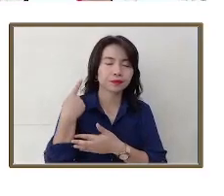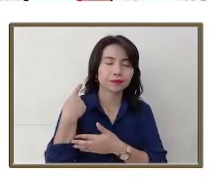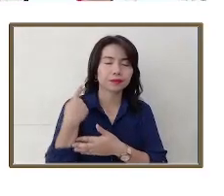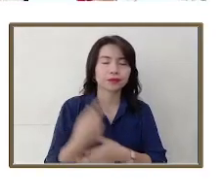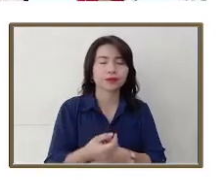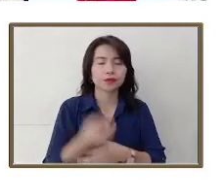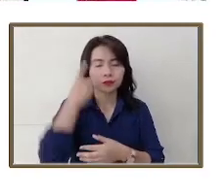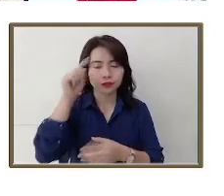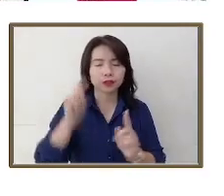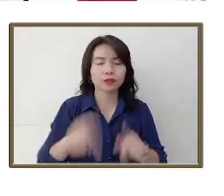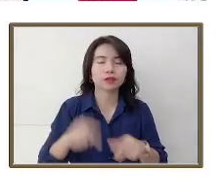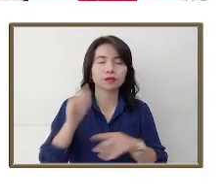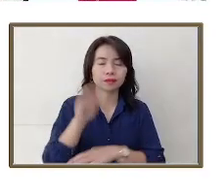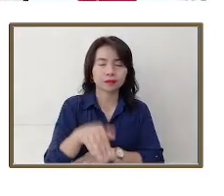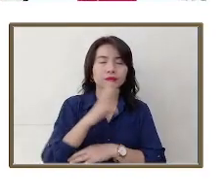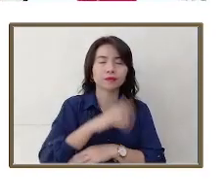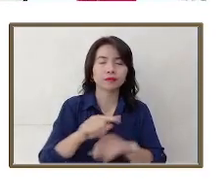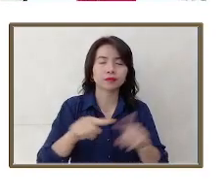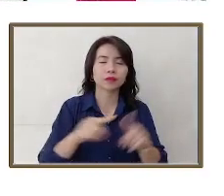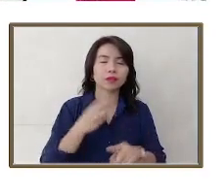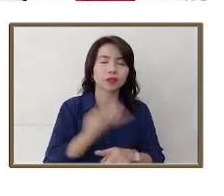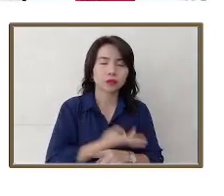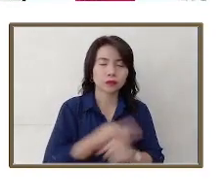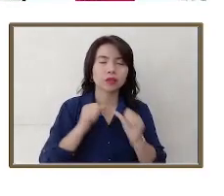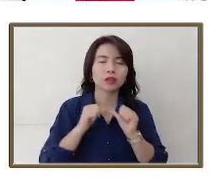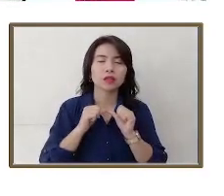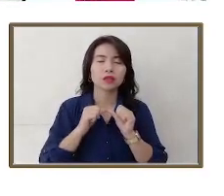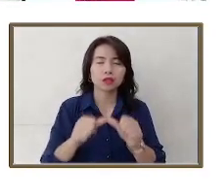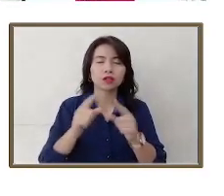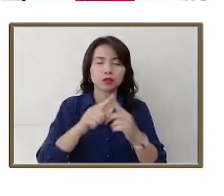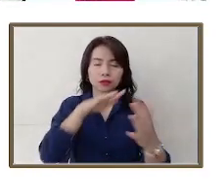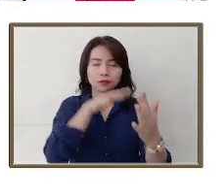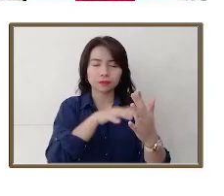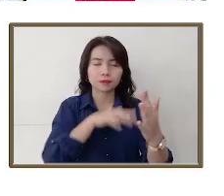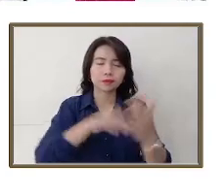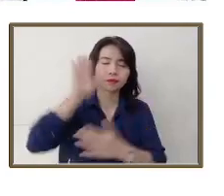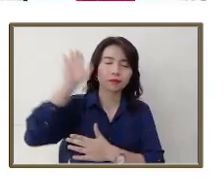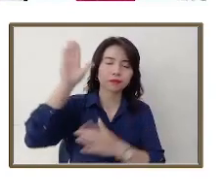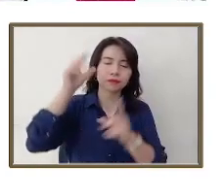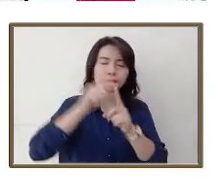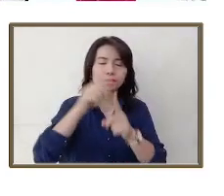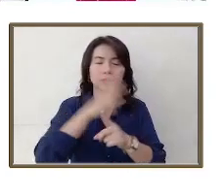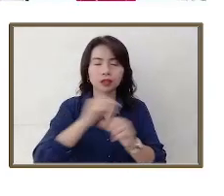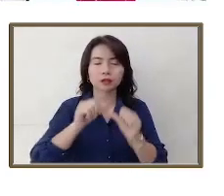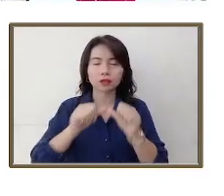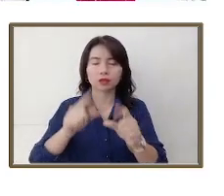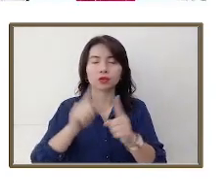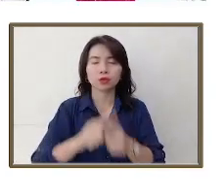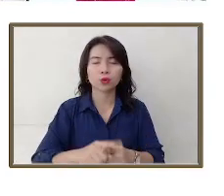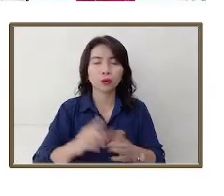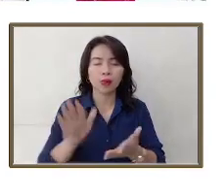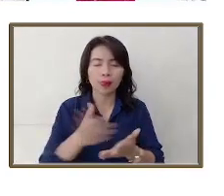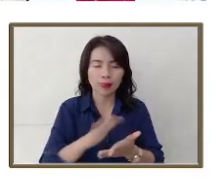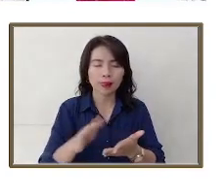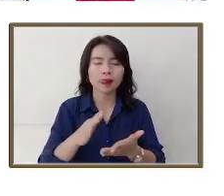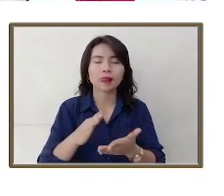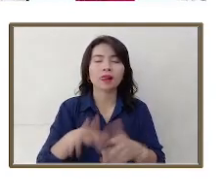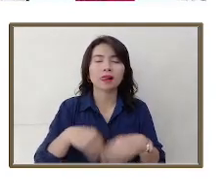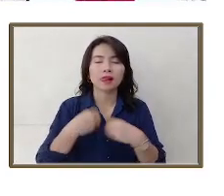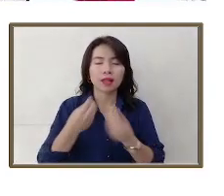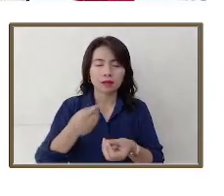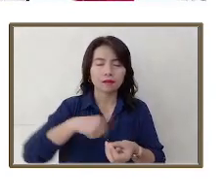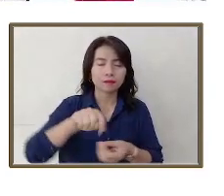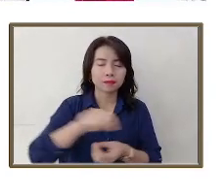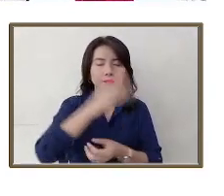this evening. And as we go to the studying your word, O God, please continue to impart to us your wisdom, knowledge, and understanding. Holy